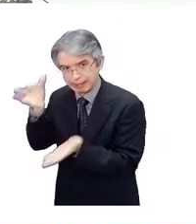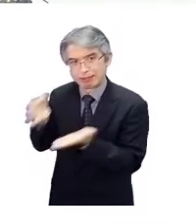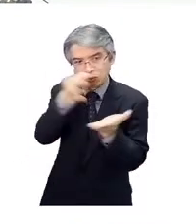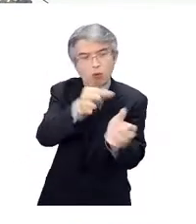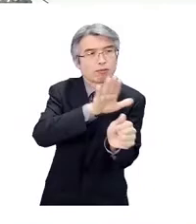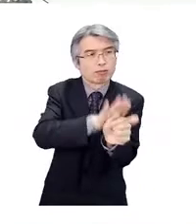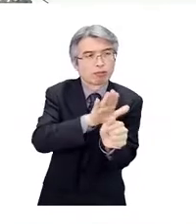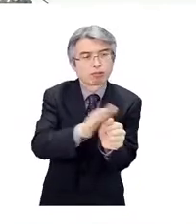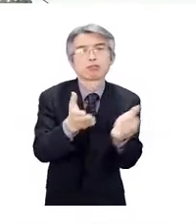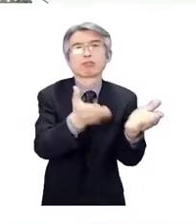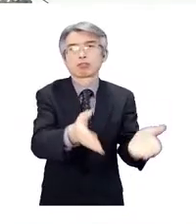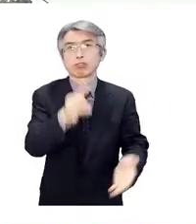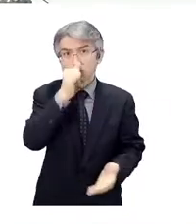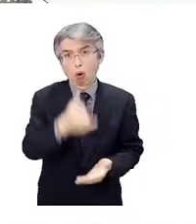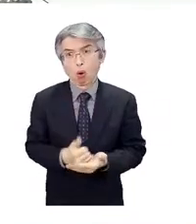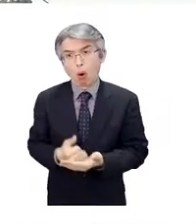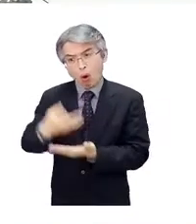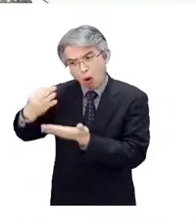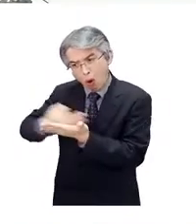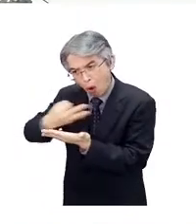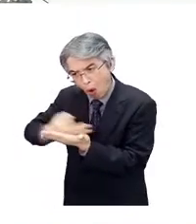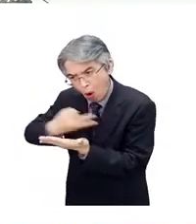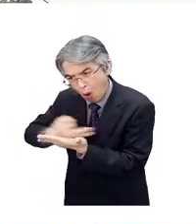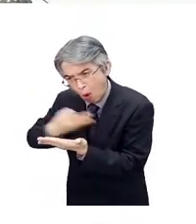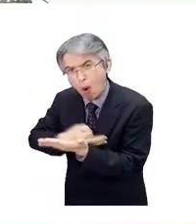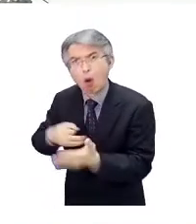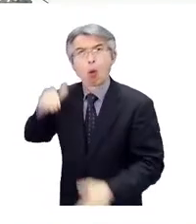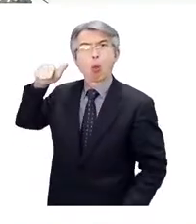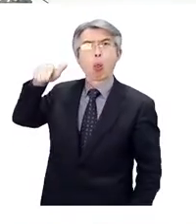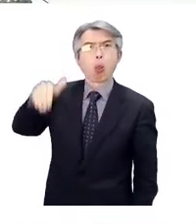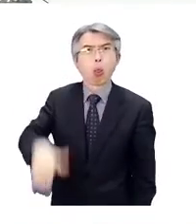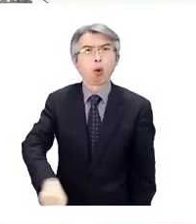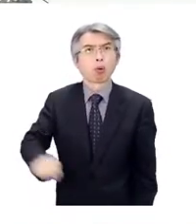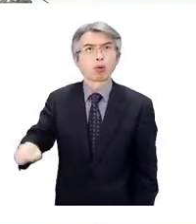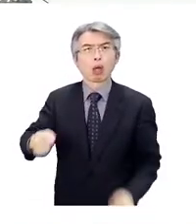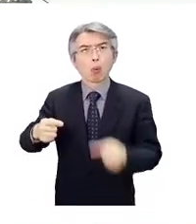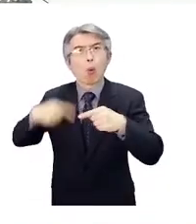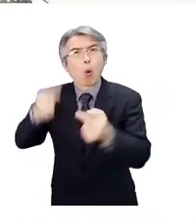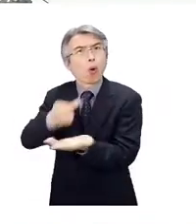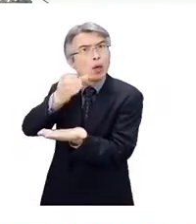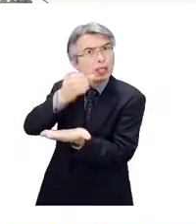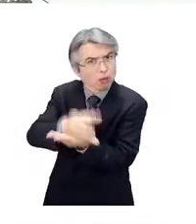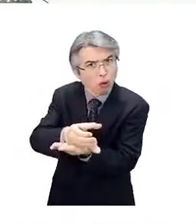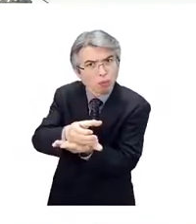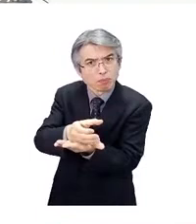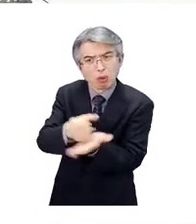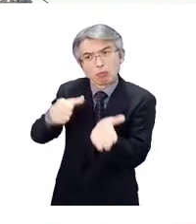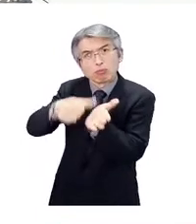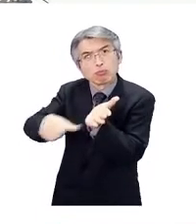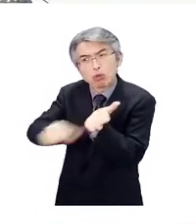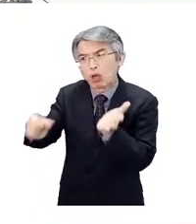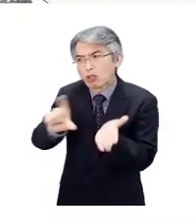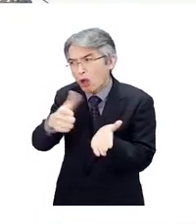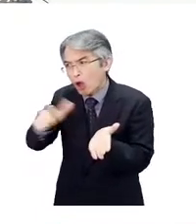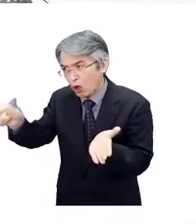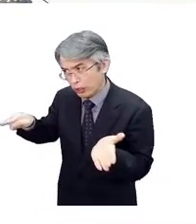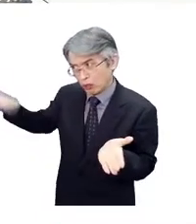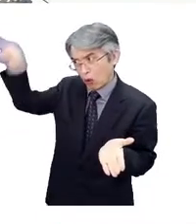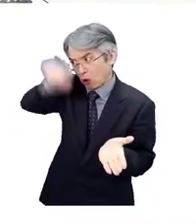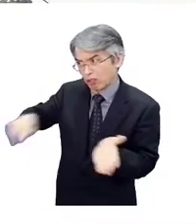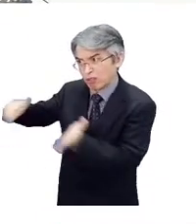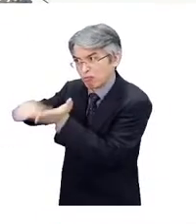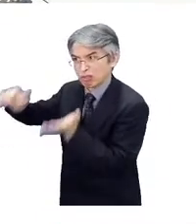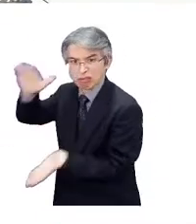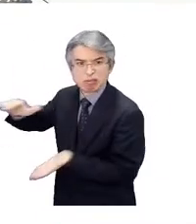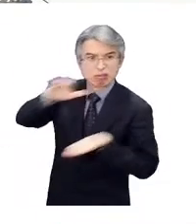대한 지원으로는 종이컵, 드립백, 시그니처 음료에 대한 재료 등 현물을 지급하는 방식으로 총